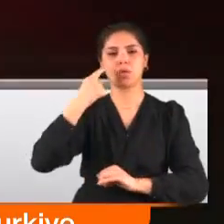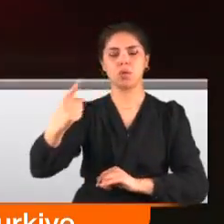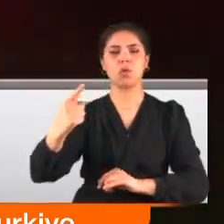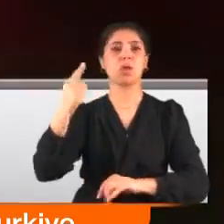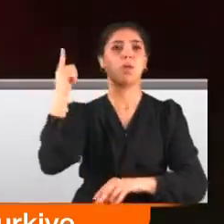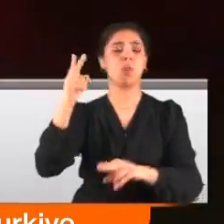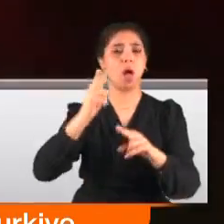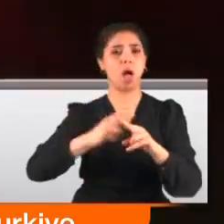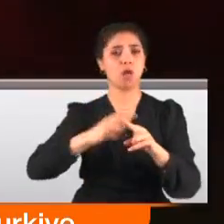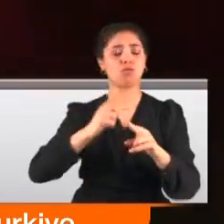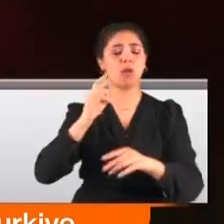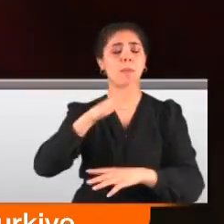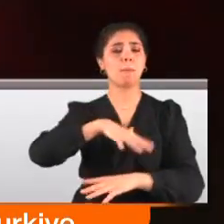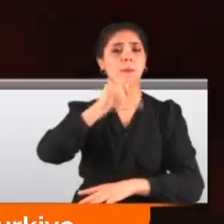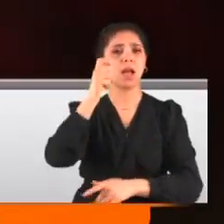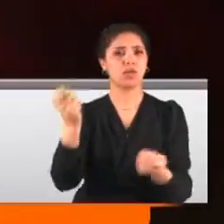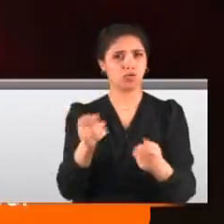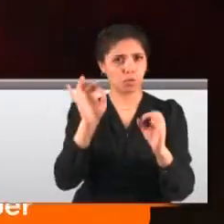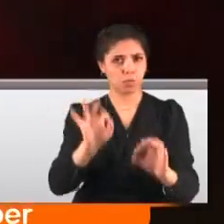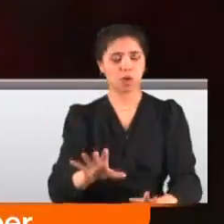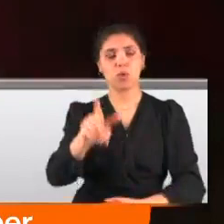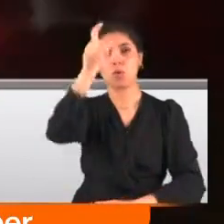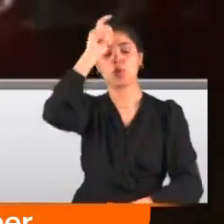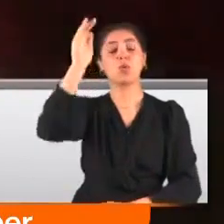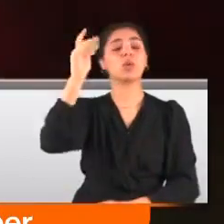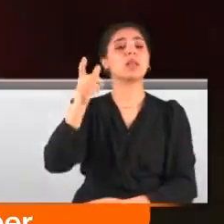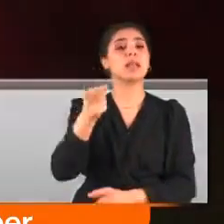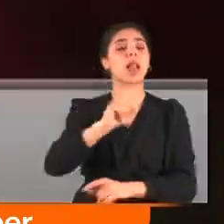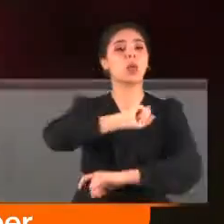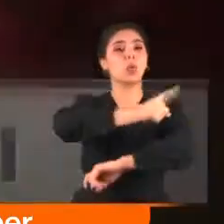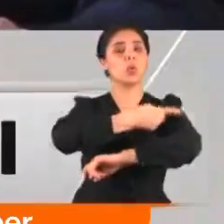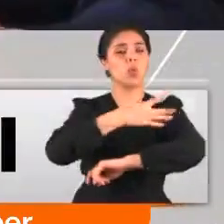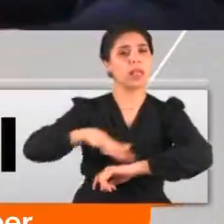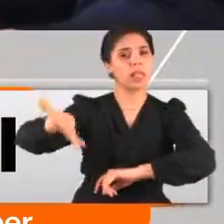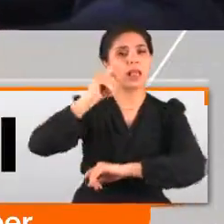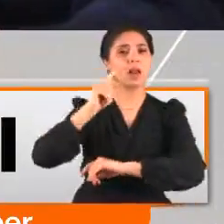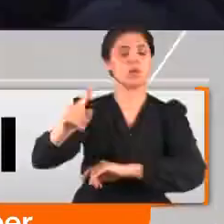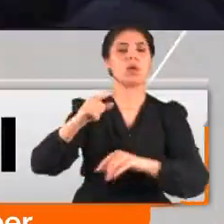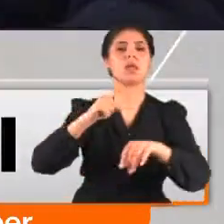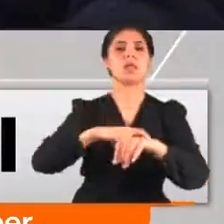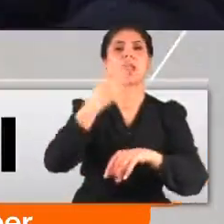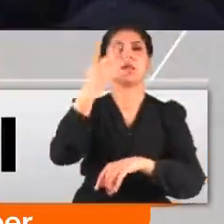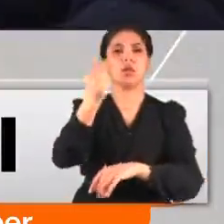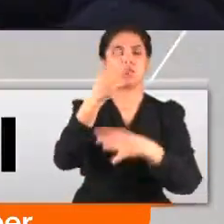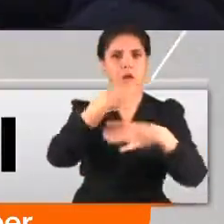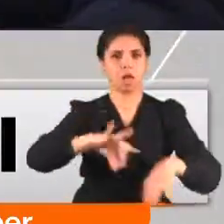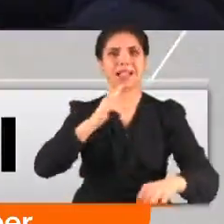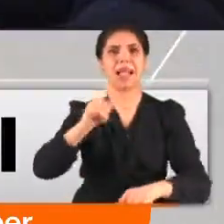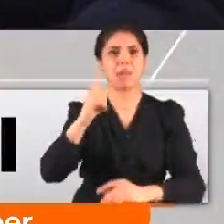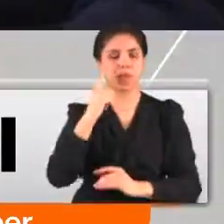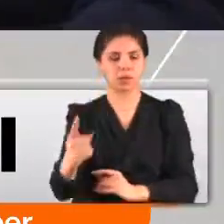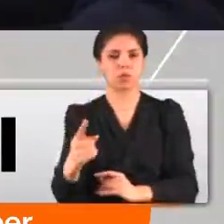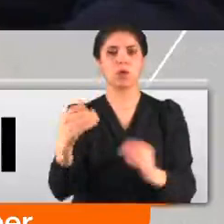Durum Kriz Merkezi aktif oldu. Türk Silahlı Kuvvetleri İnsani Yardım Tugayı'nın unsurları saat 4.30'da bu hazırlık emrini aldıktan